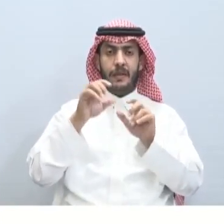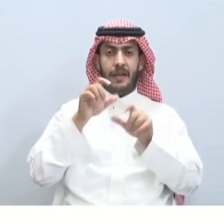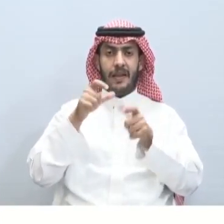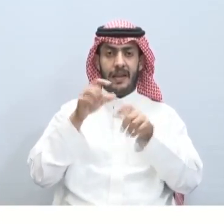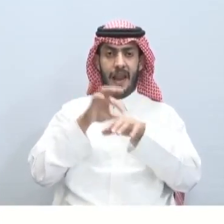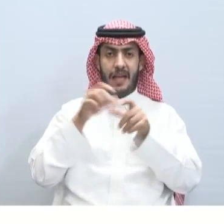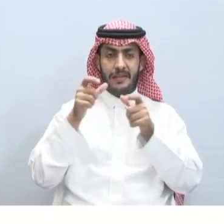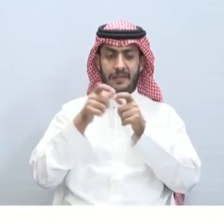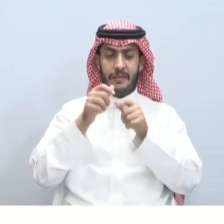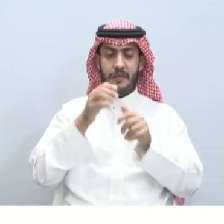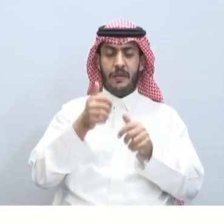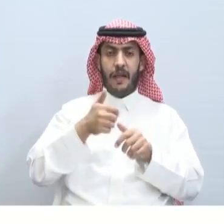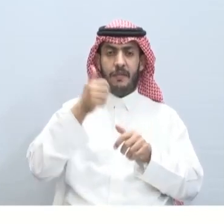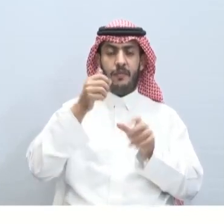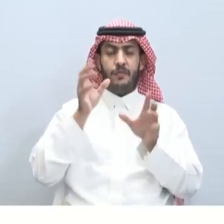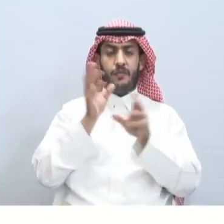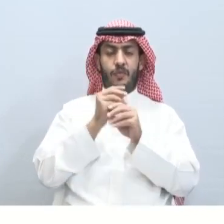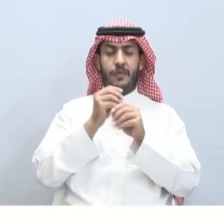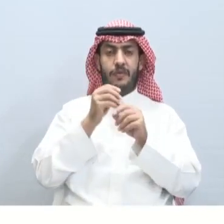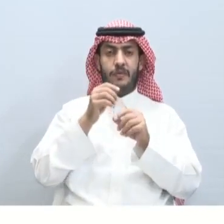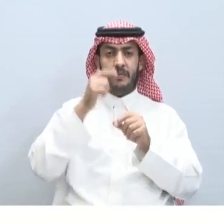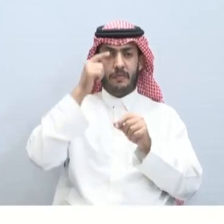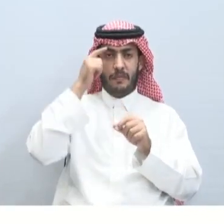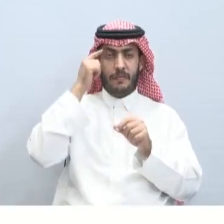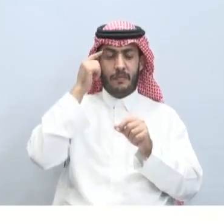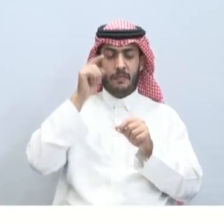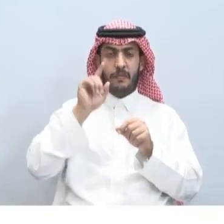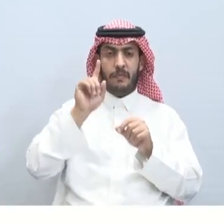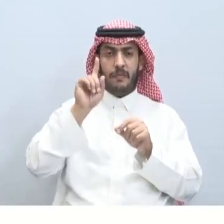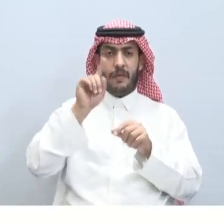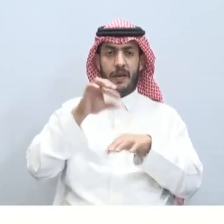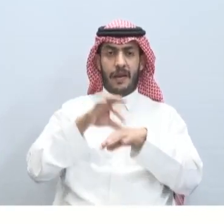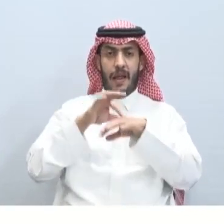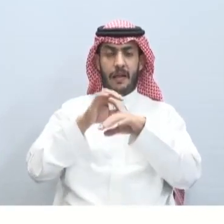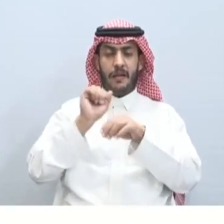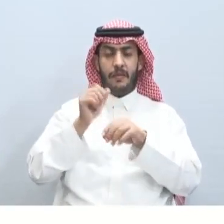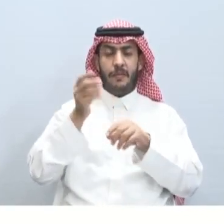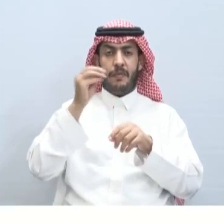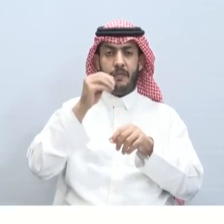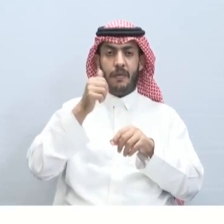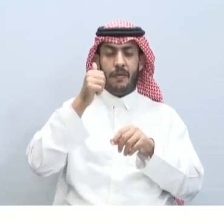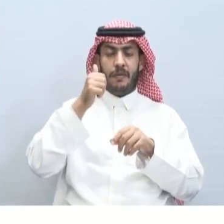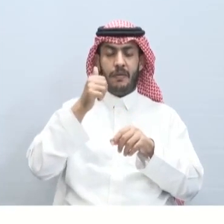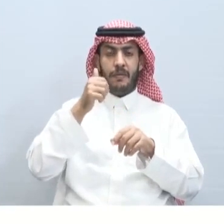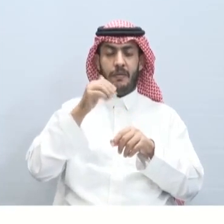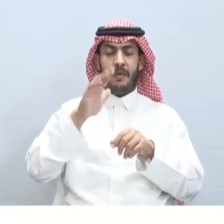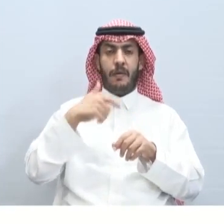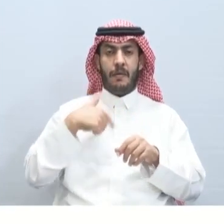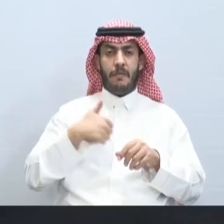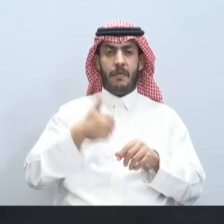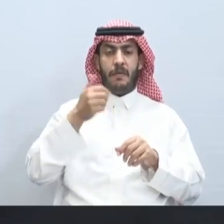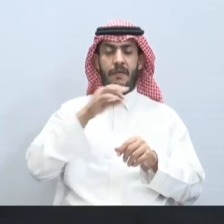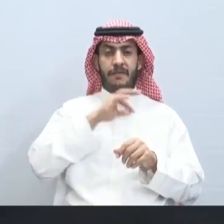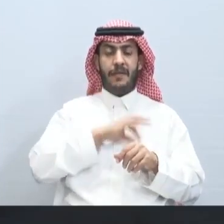تحديد افضل الفرص السوقيه اذا ليس فقط الامر م مختصر على العملاء ايضا مقتصر علينا نحن وبالتالي نستطيع